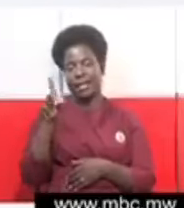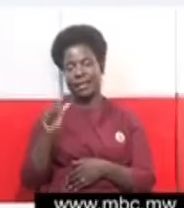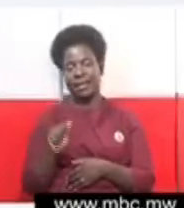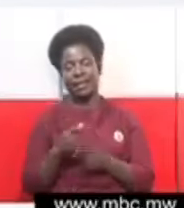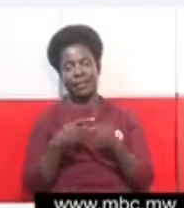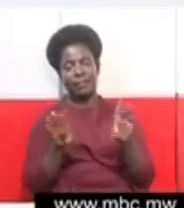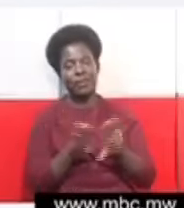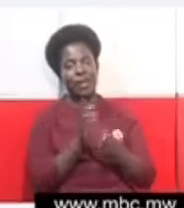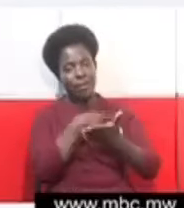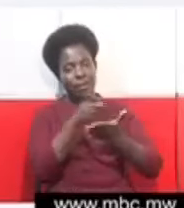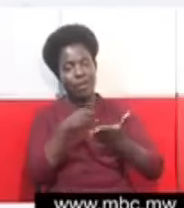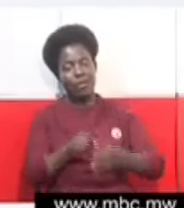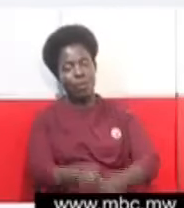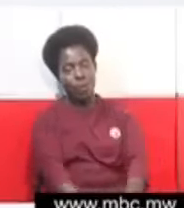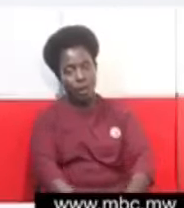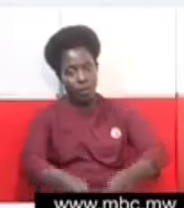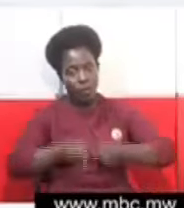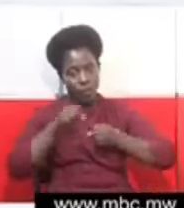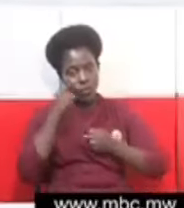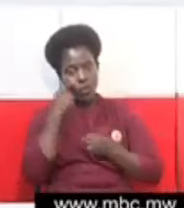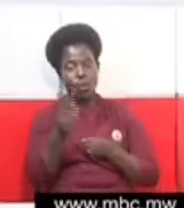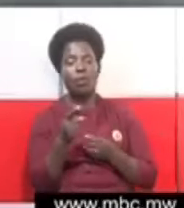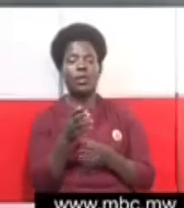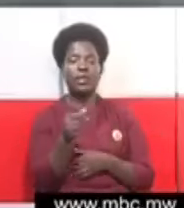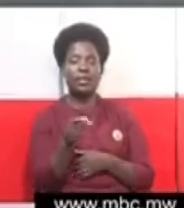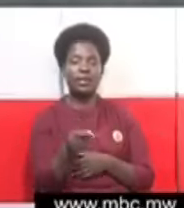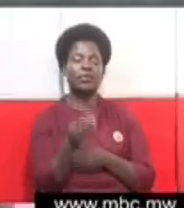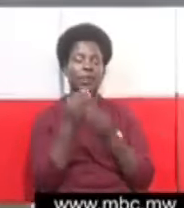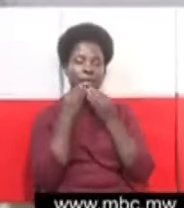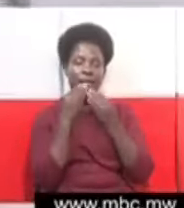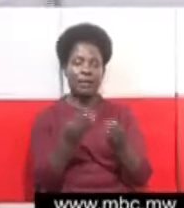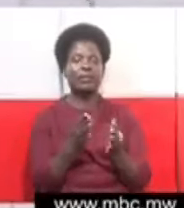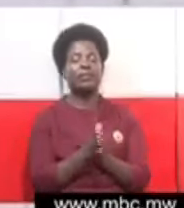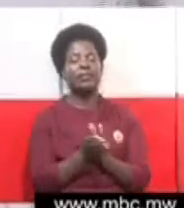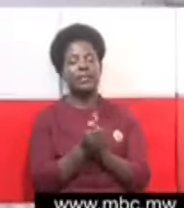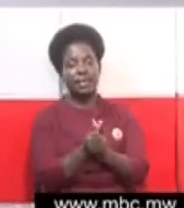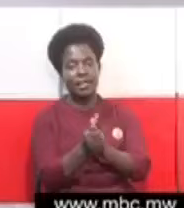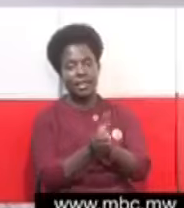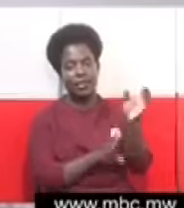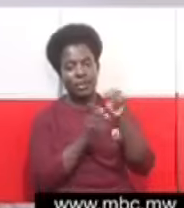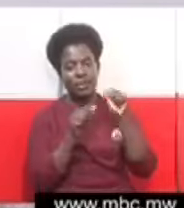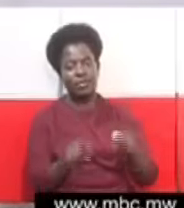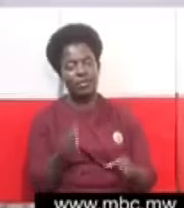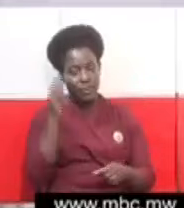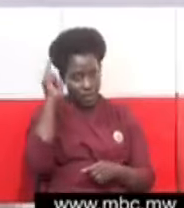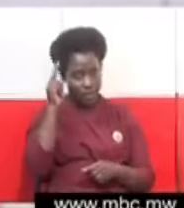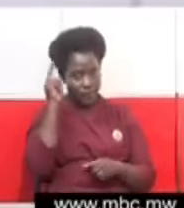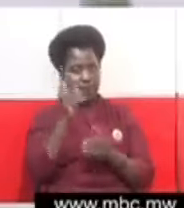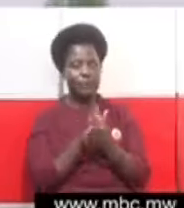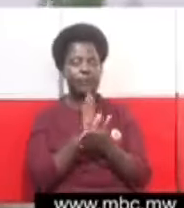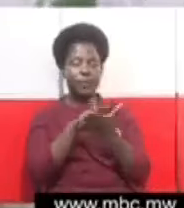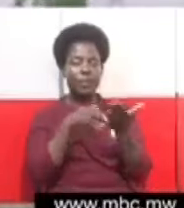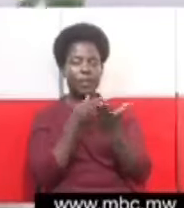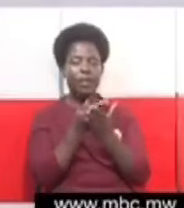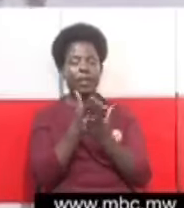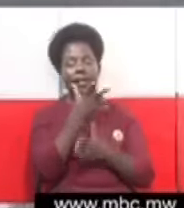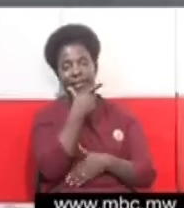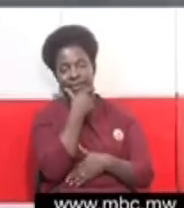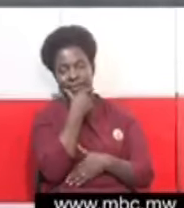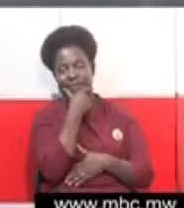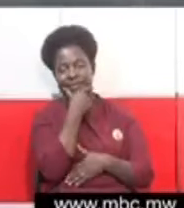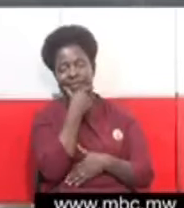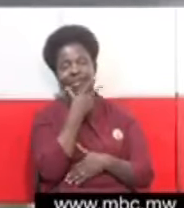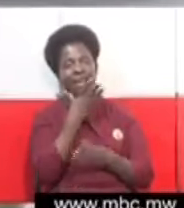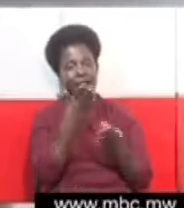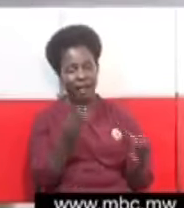komanso mlembi wankulu ona zachuma a Bechani Chereni ayamikira mtsogoleri wa dziko lino Dr. Lazarus Chakwera chifukwa cha chidwi ndi khama lomwe ali